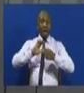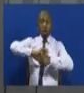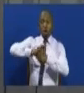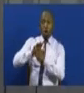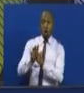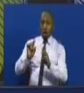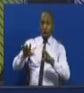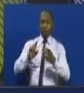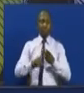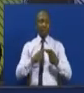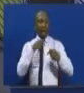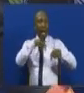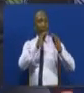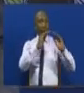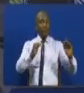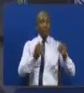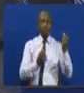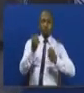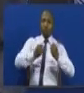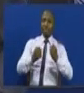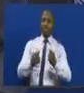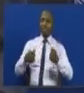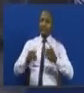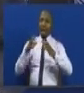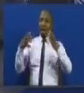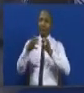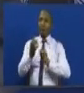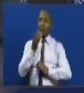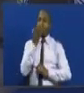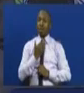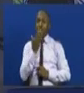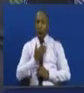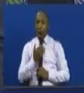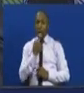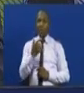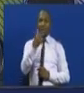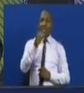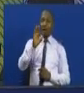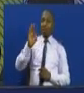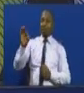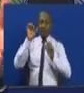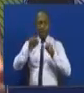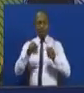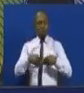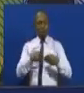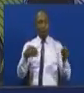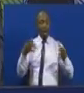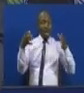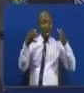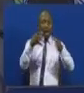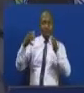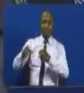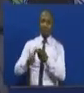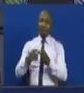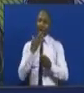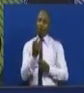wa klabu ya Mtibwa Sugar Jamal Baisel anasema TFF inabidi wagawie wao vilabu angalau